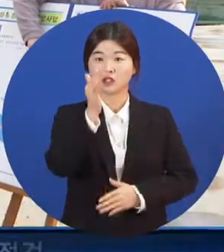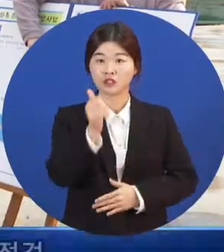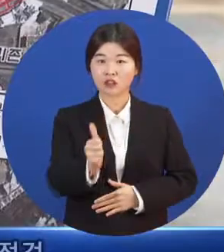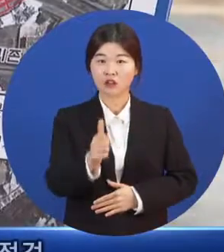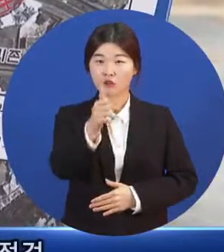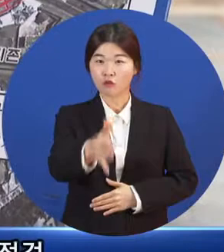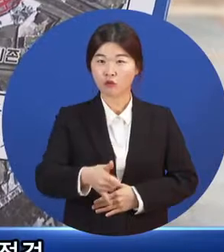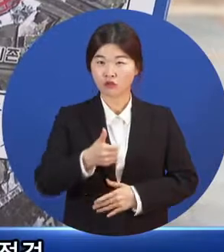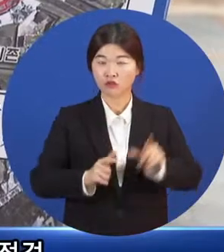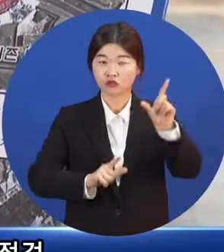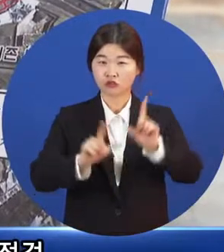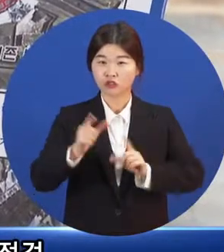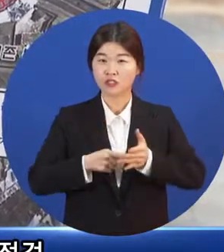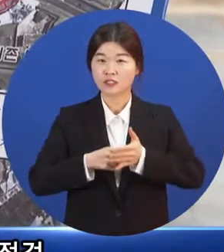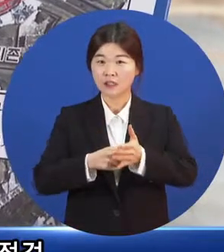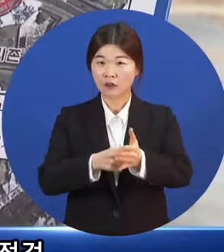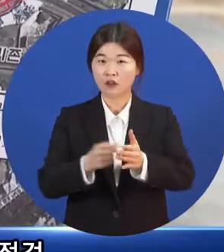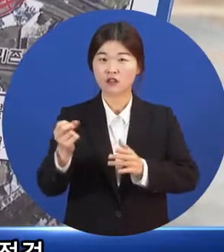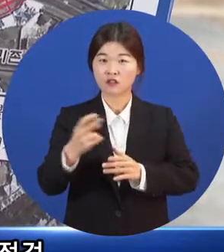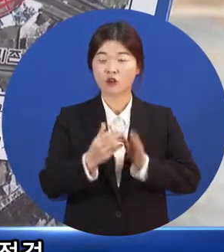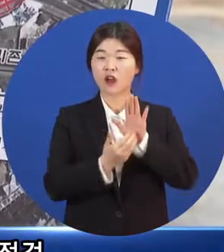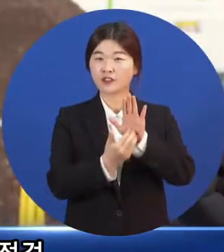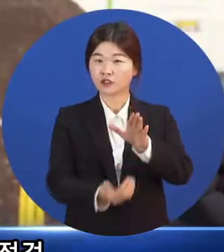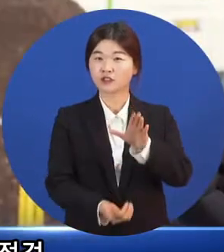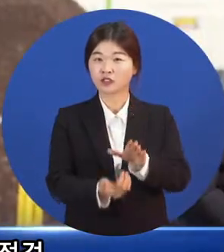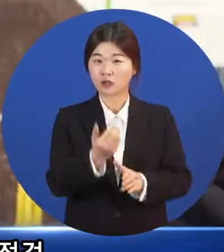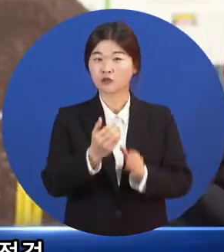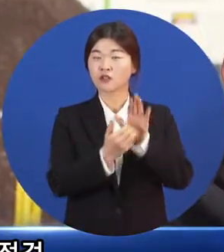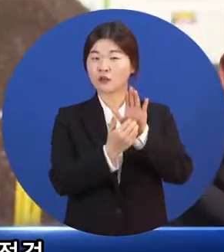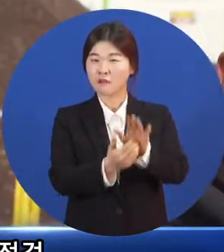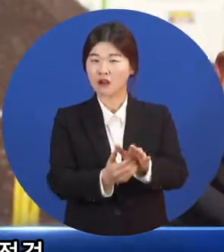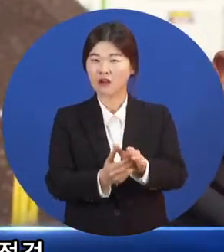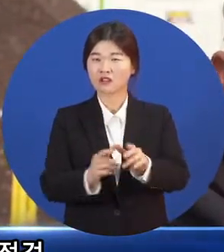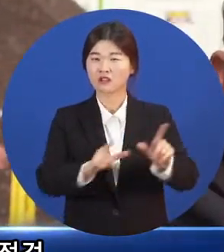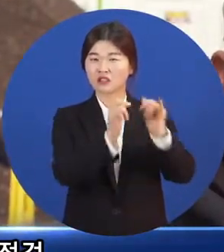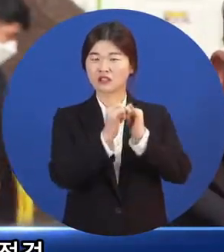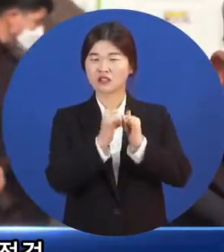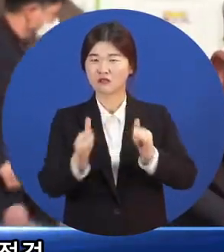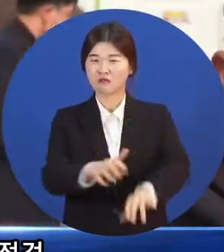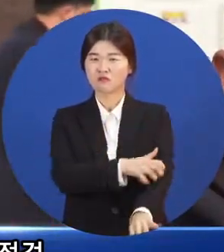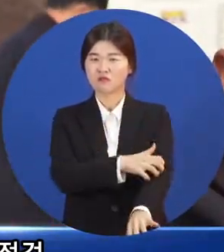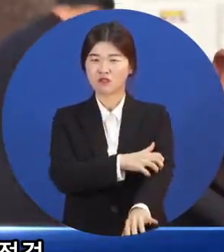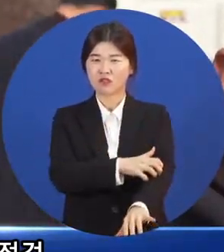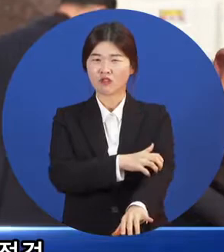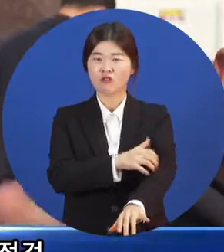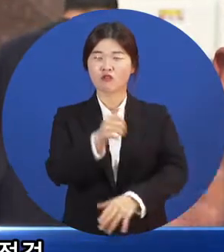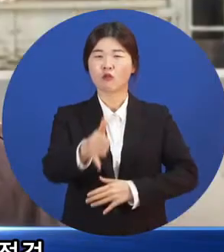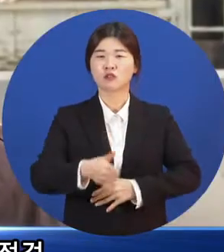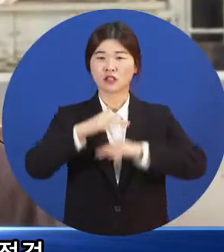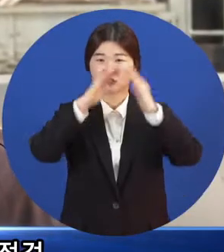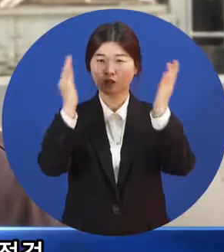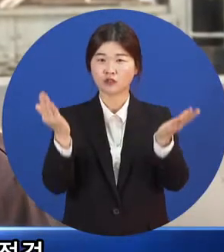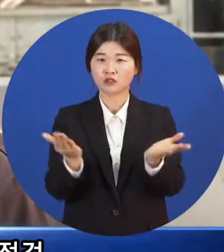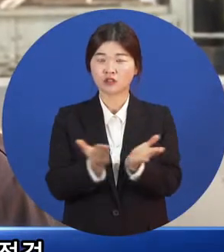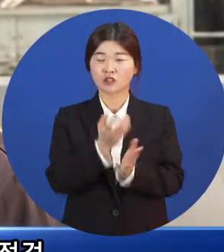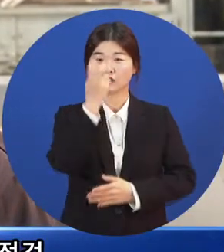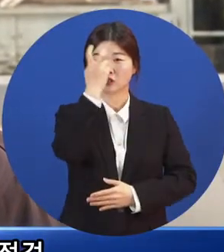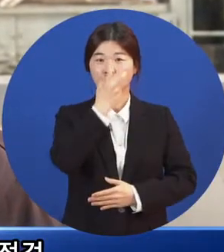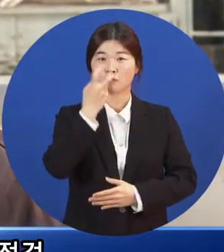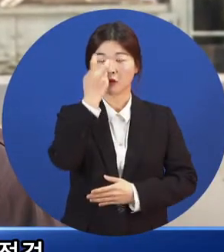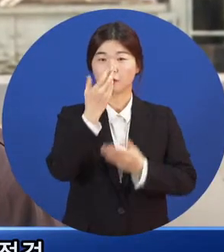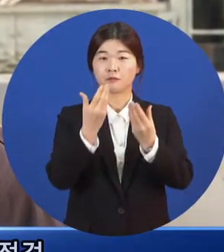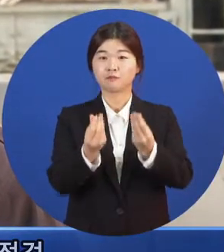안동구 시장은 공사 추진 상황과 안전사고 예방, 공사로 인한 주민 불편 사항 등 공사 전반에